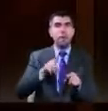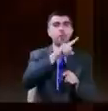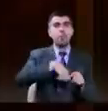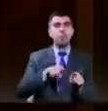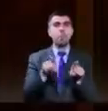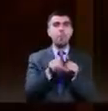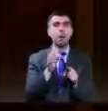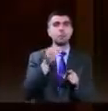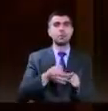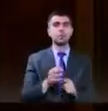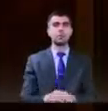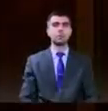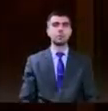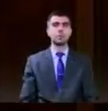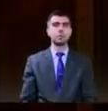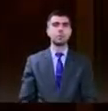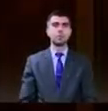الأطفال.